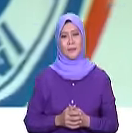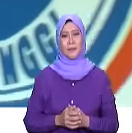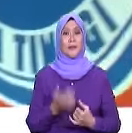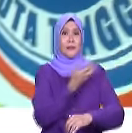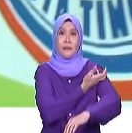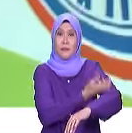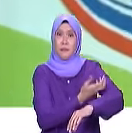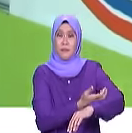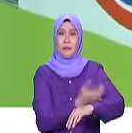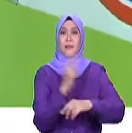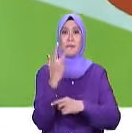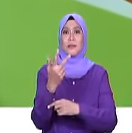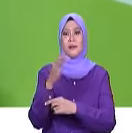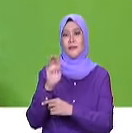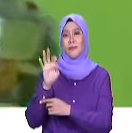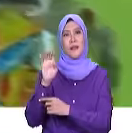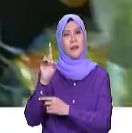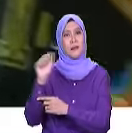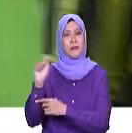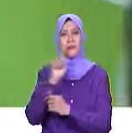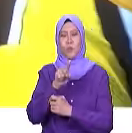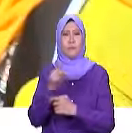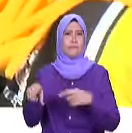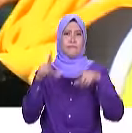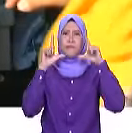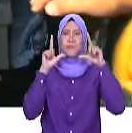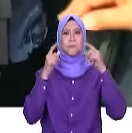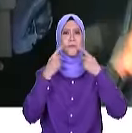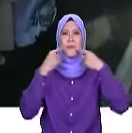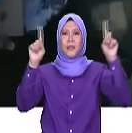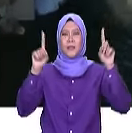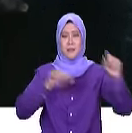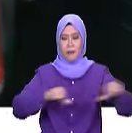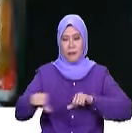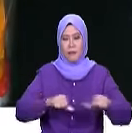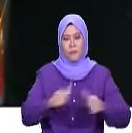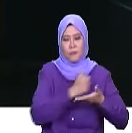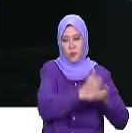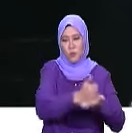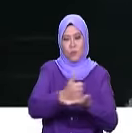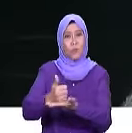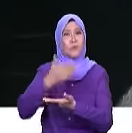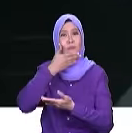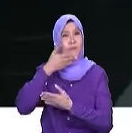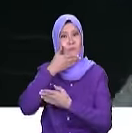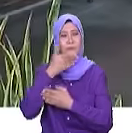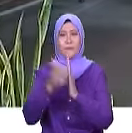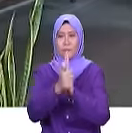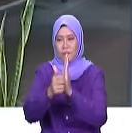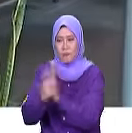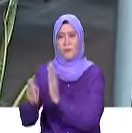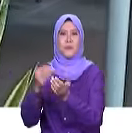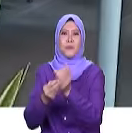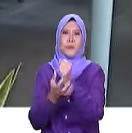Generasi ketiga peneroka FEDA itu memang dikenali individu yang aktif membantu belia-belia berkemahiran menjana pendapatan